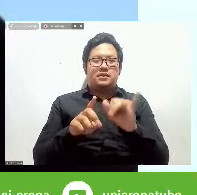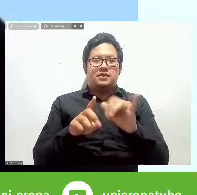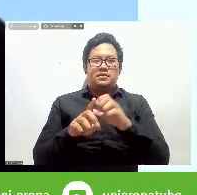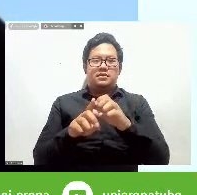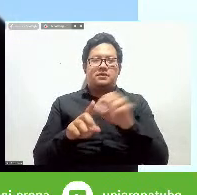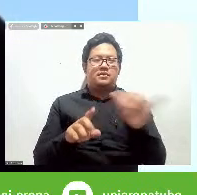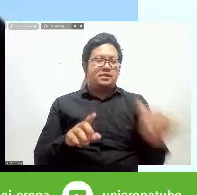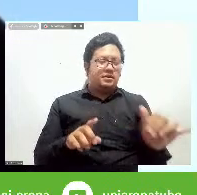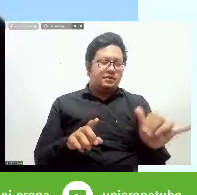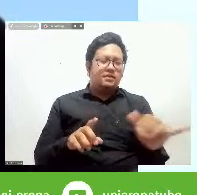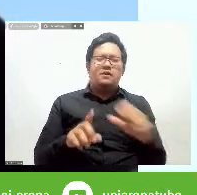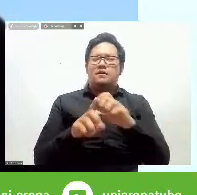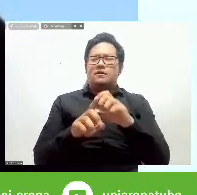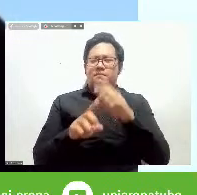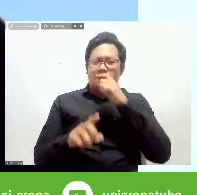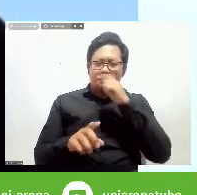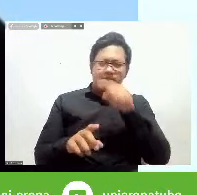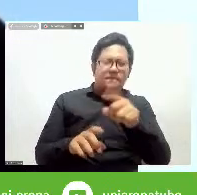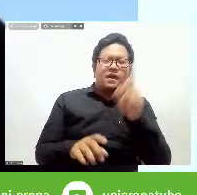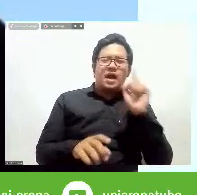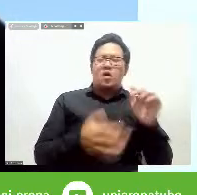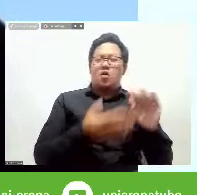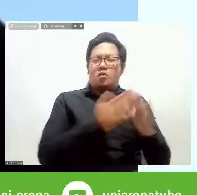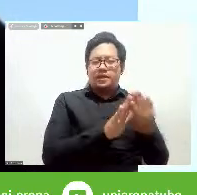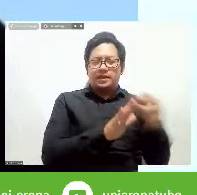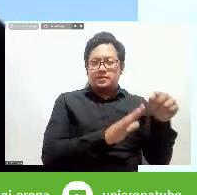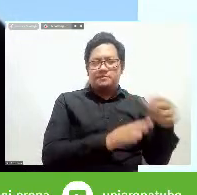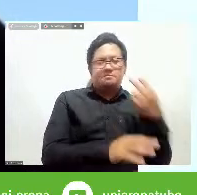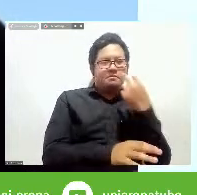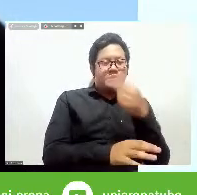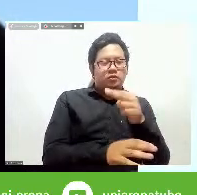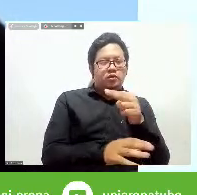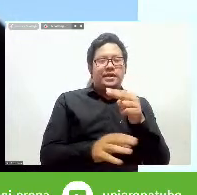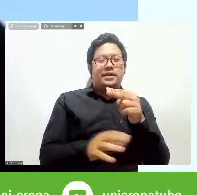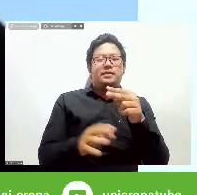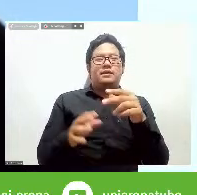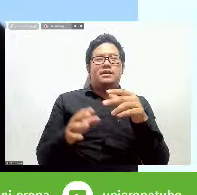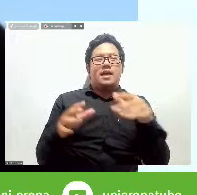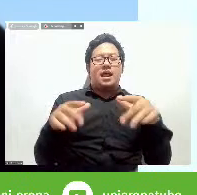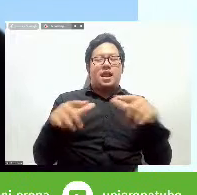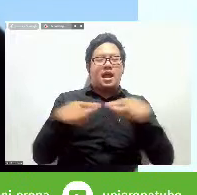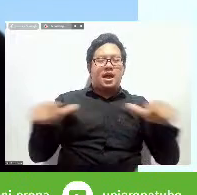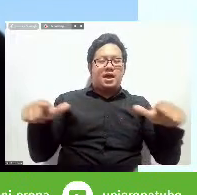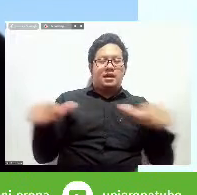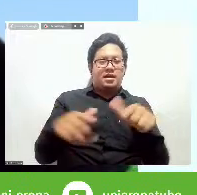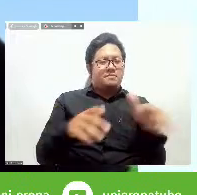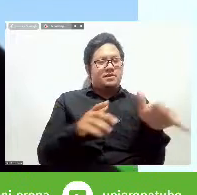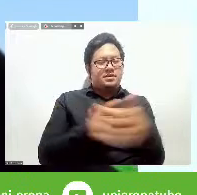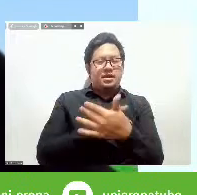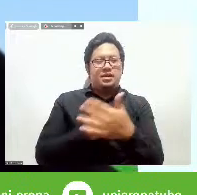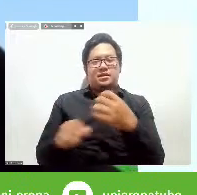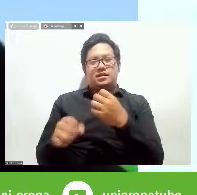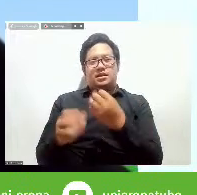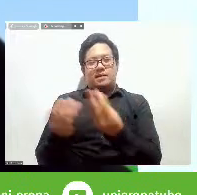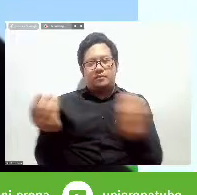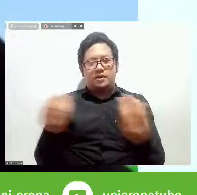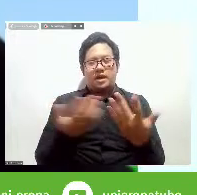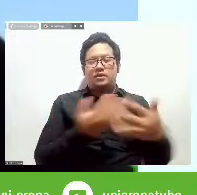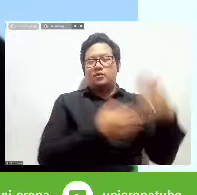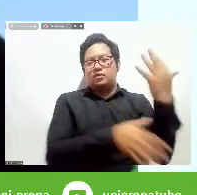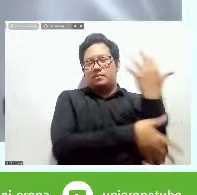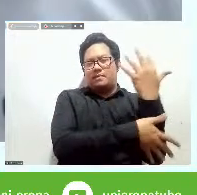Didik jika ada komunitas yang peduli dengan pelestarian lahan gambut atau hutan bakau alur apa yang dapat ditempuh untuk bekerjasama